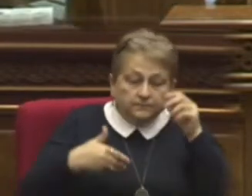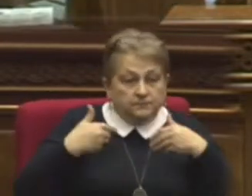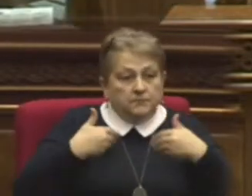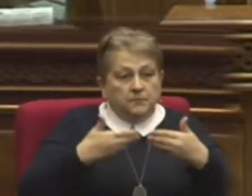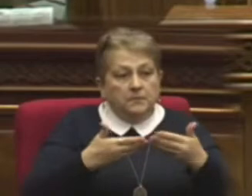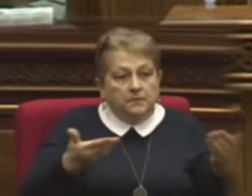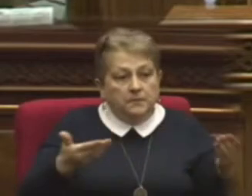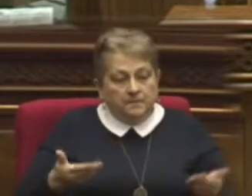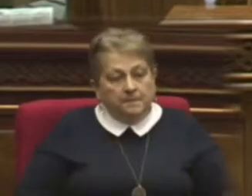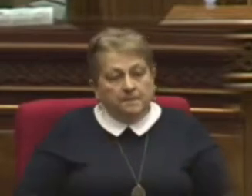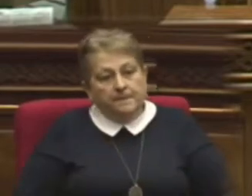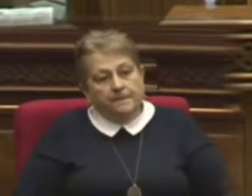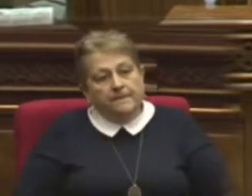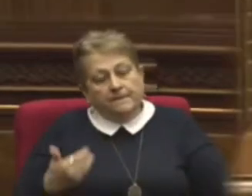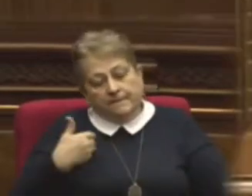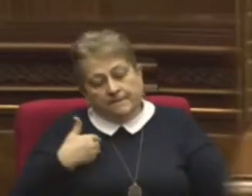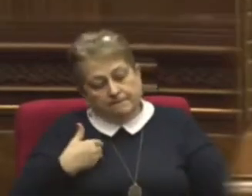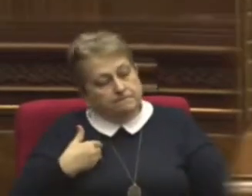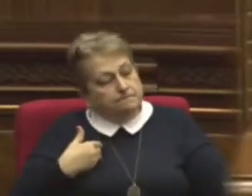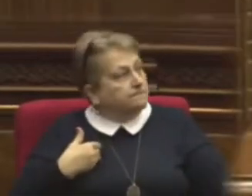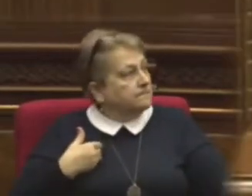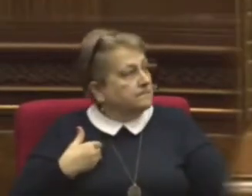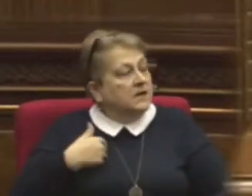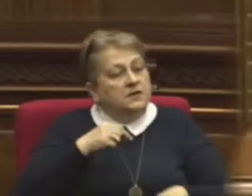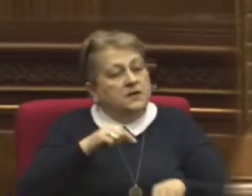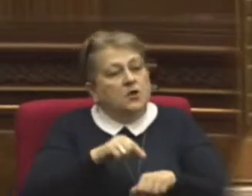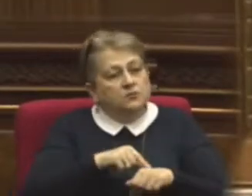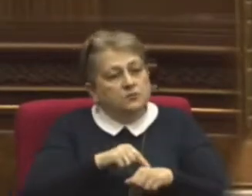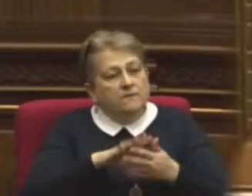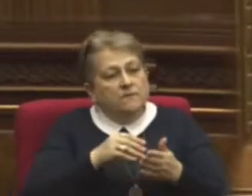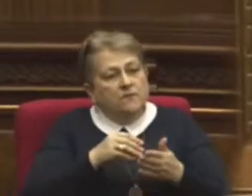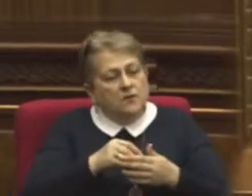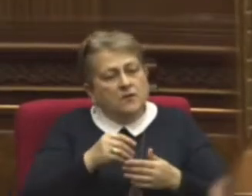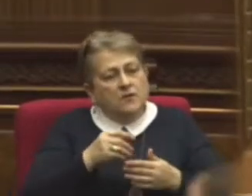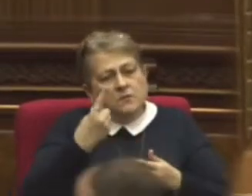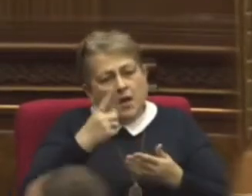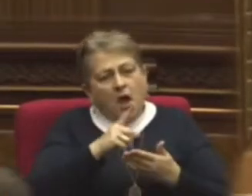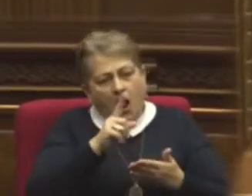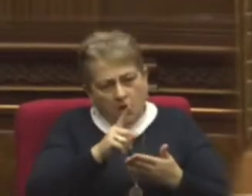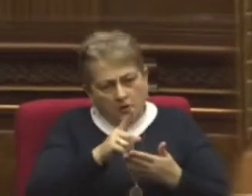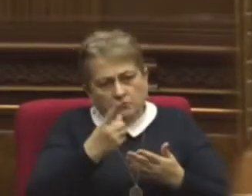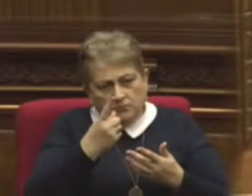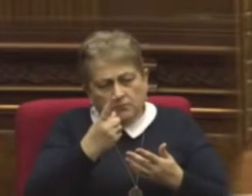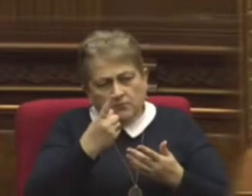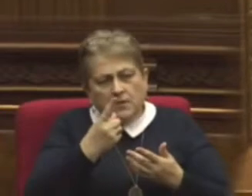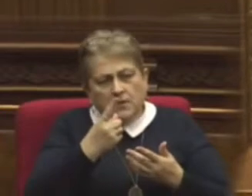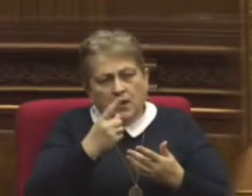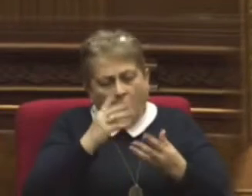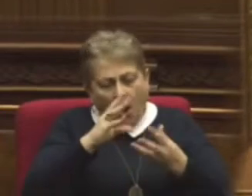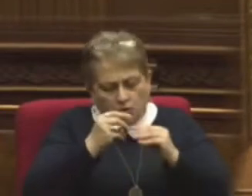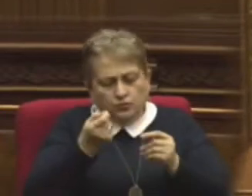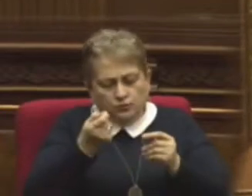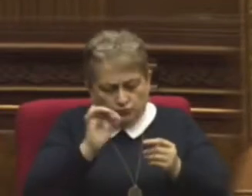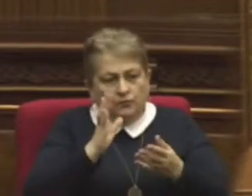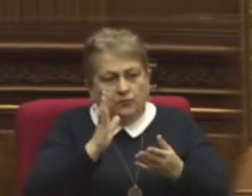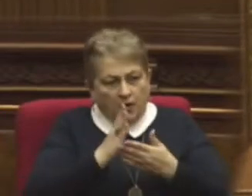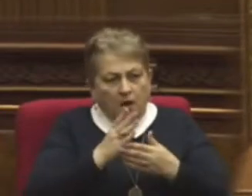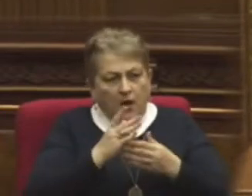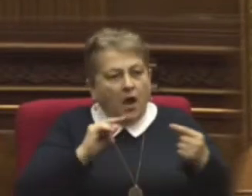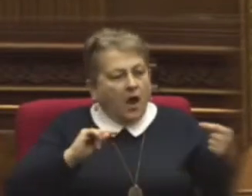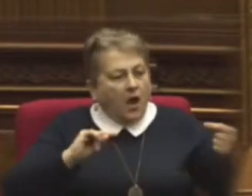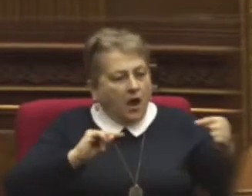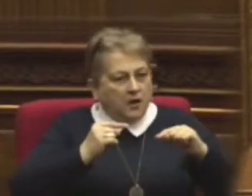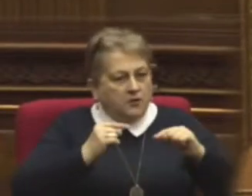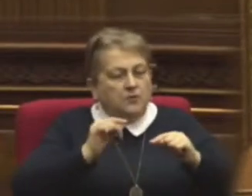Բարև ձեզ, ես կարծում եմ, որ մի հարցում կա շատ ուրախալի